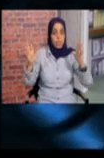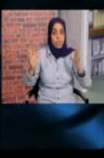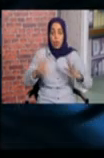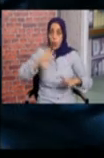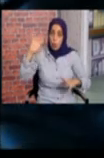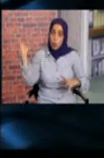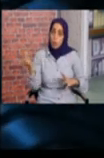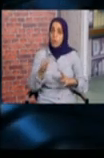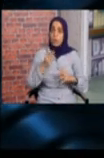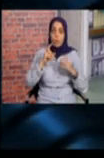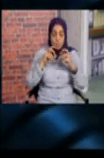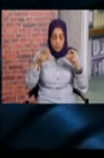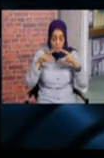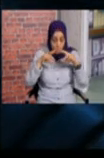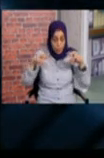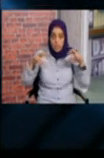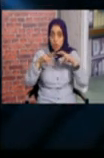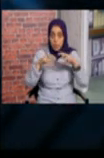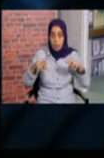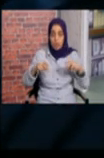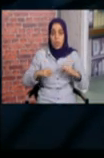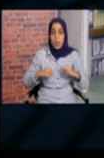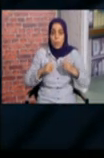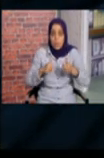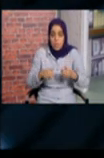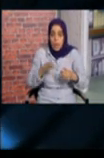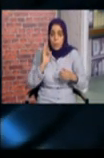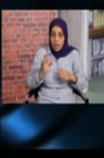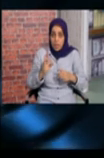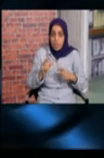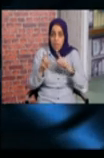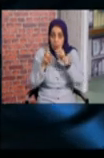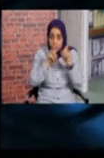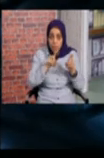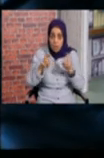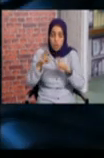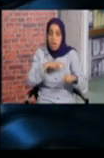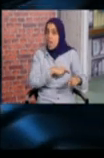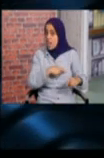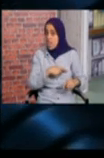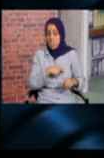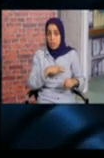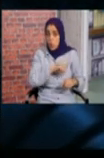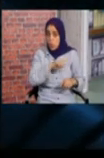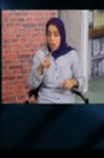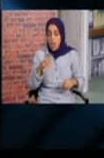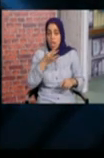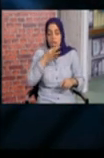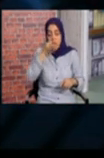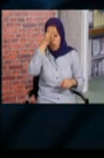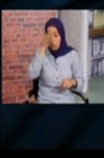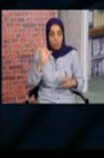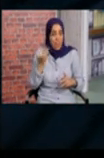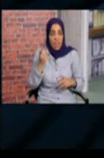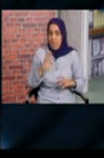كل التفاصيل الدقيقه بالساده المتصلين. احنا بس باكد انا ما بسالش على الاسم ولا العنوان، ده لا يعنيني،